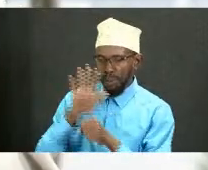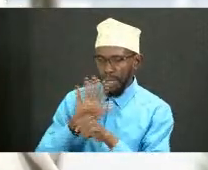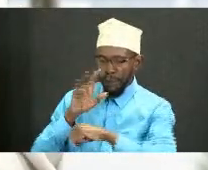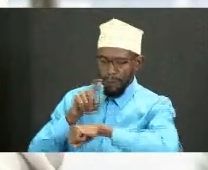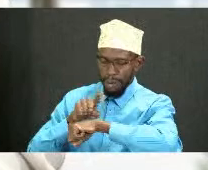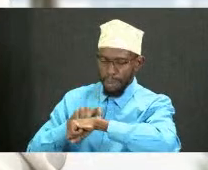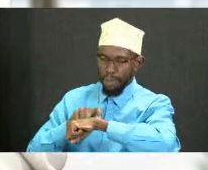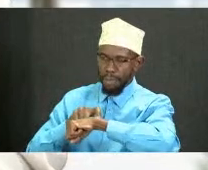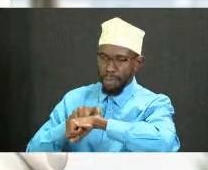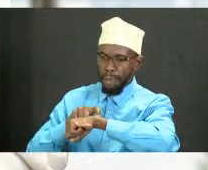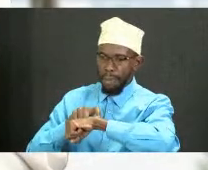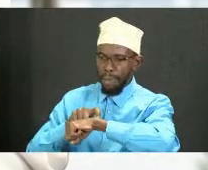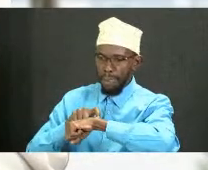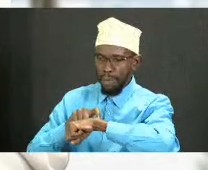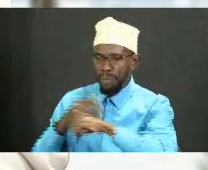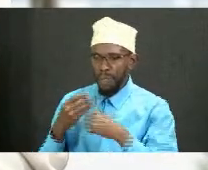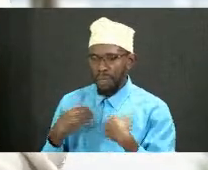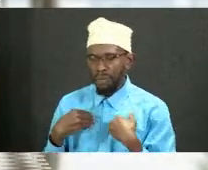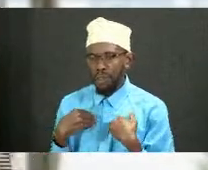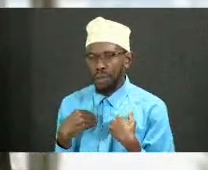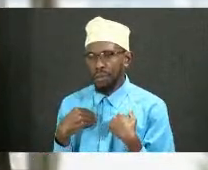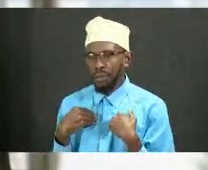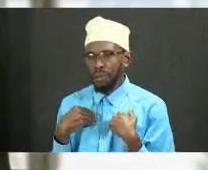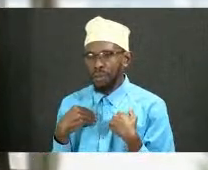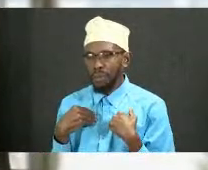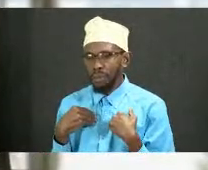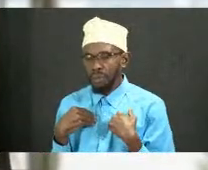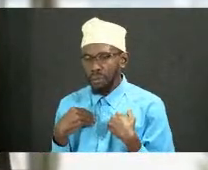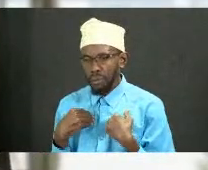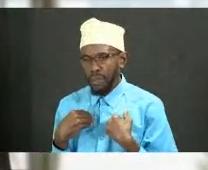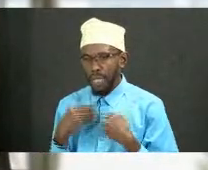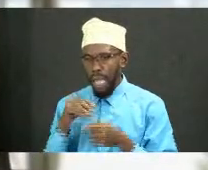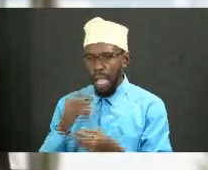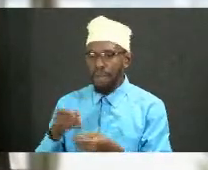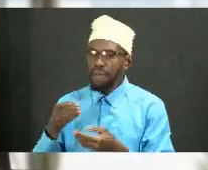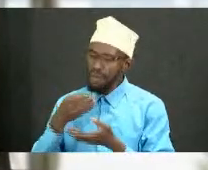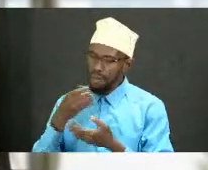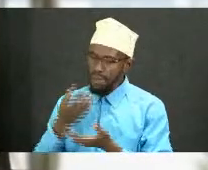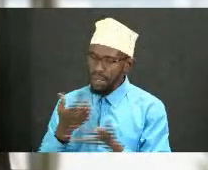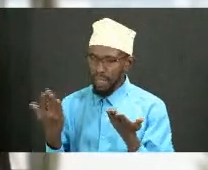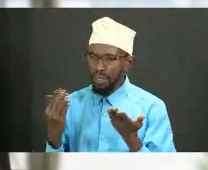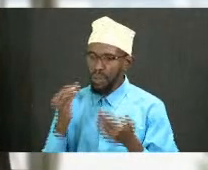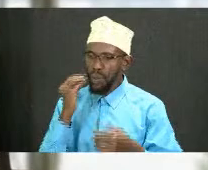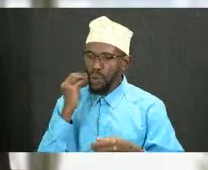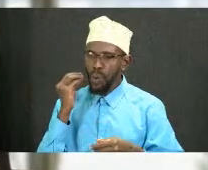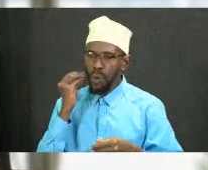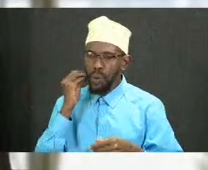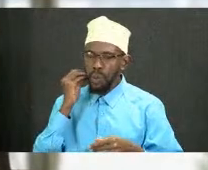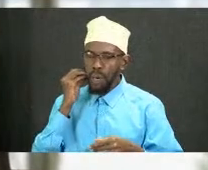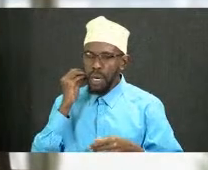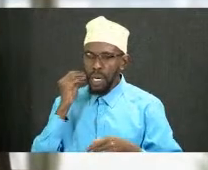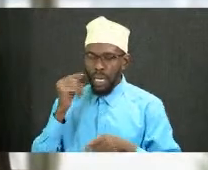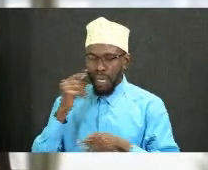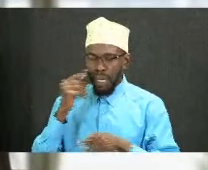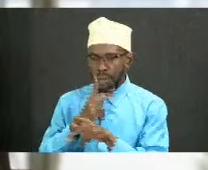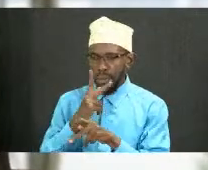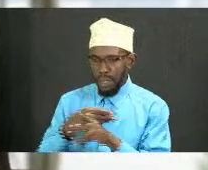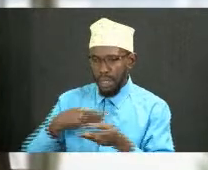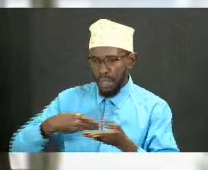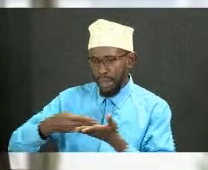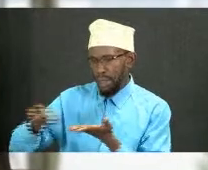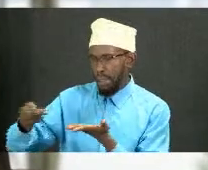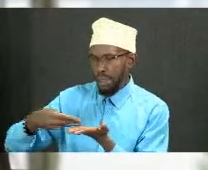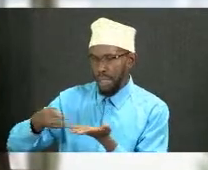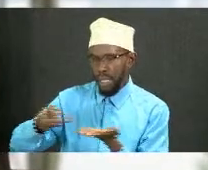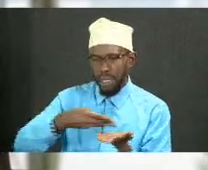nyingi tunaweza kuwa sisi tuna mitaji. Pengine nizungumze kizungu, we have assets. Tuna vitu ambavyo tunaweza